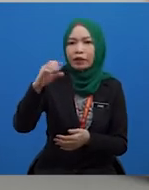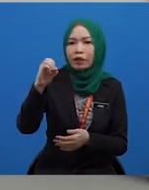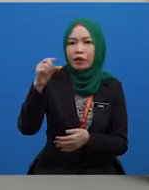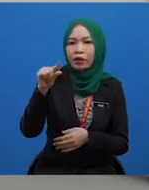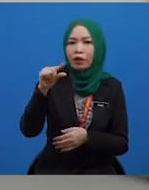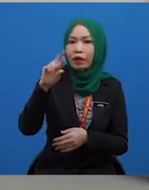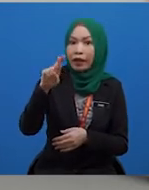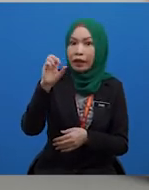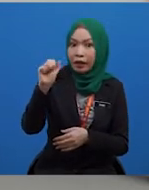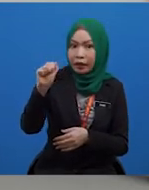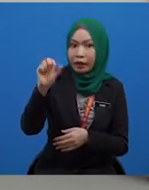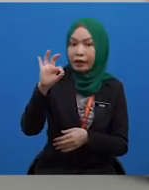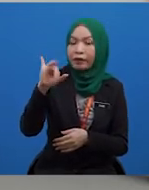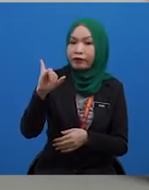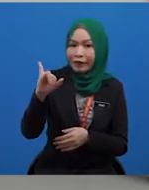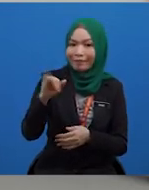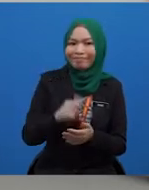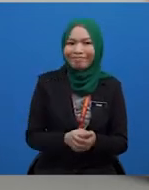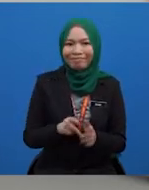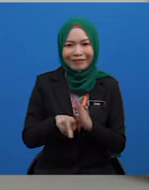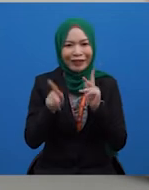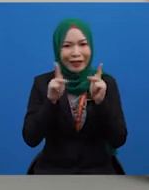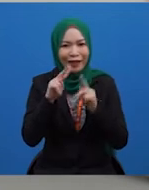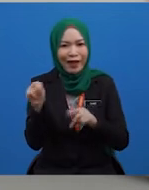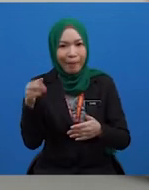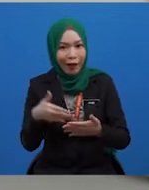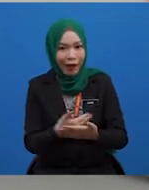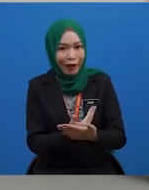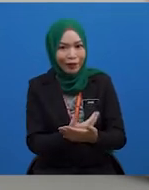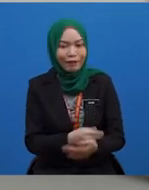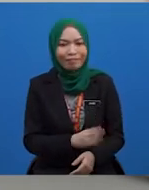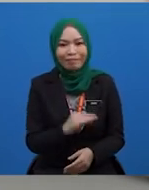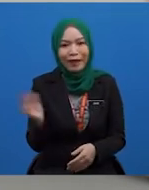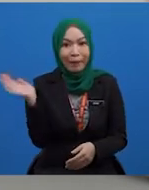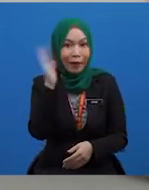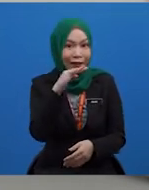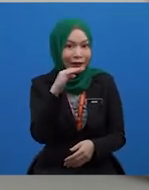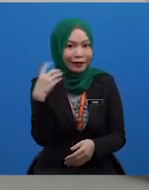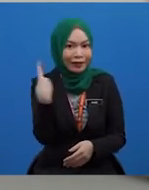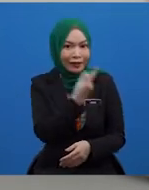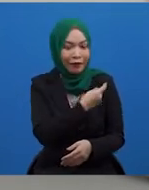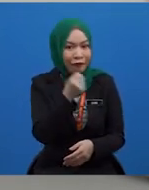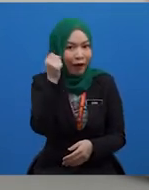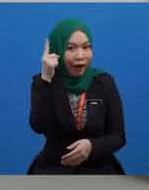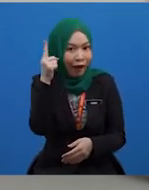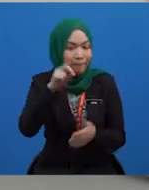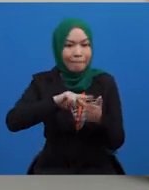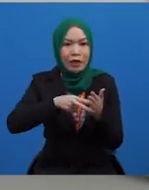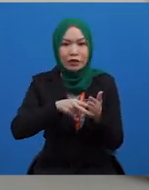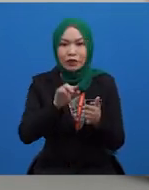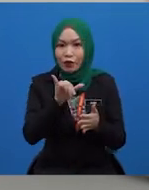anda. Mari sama-samalah kita melihat maksud sebenar